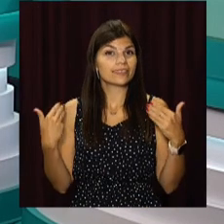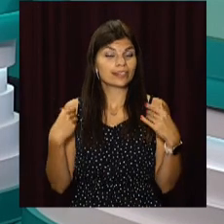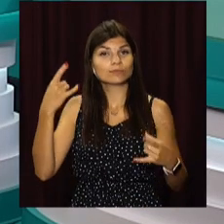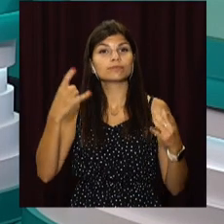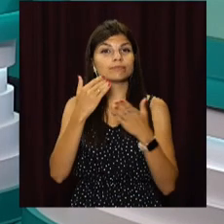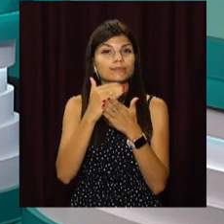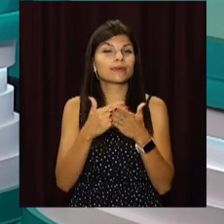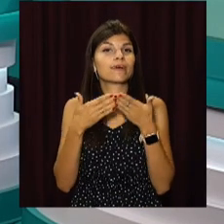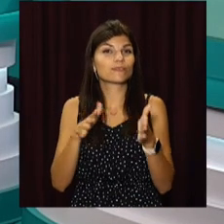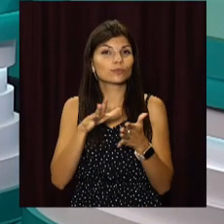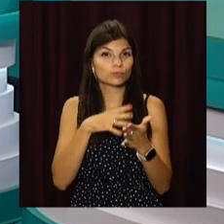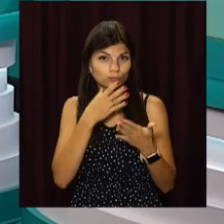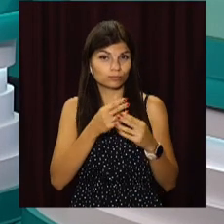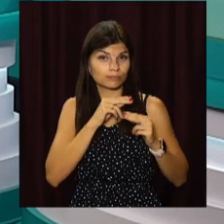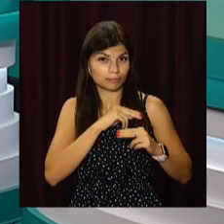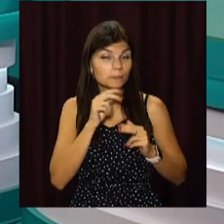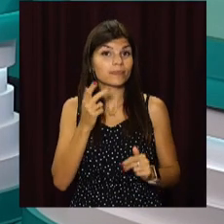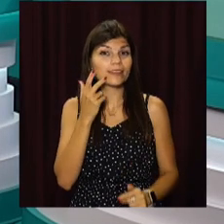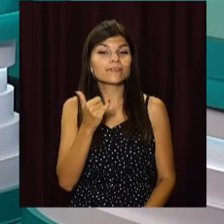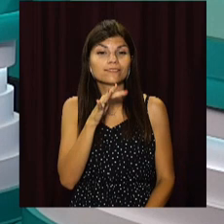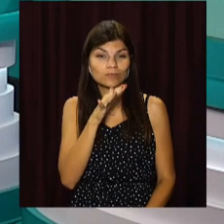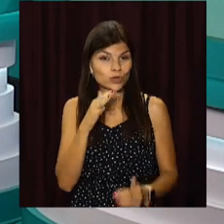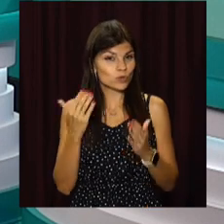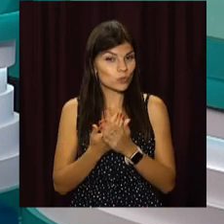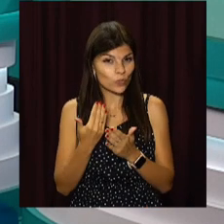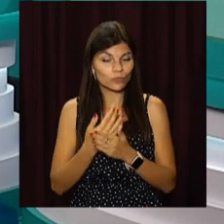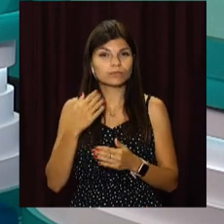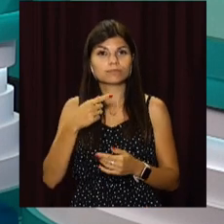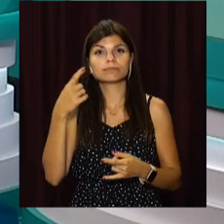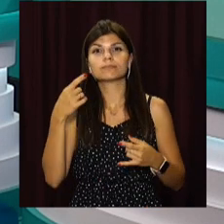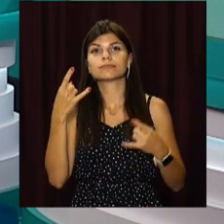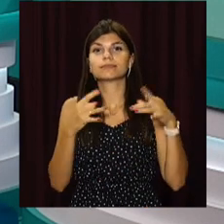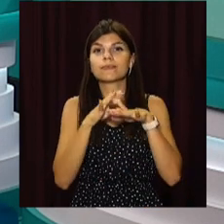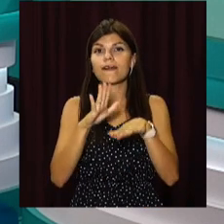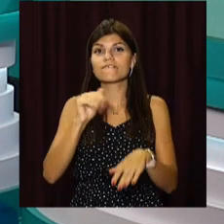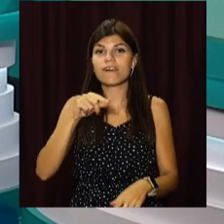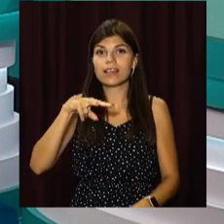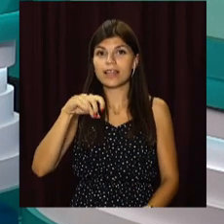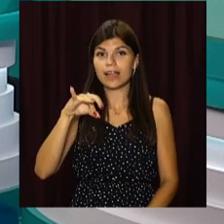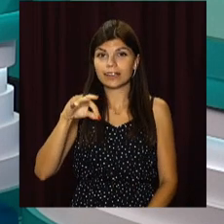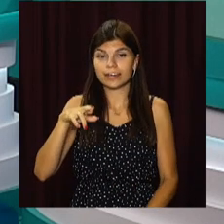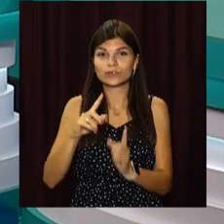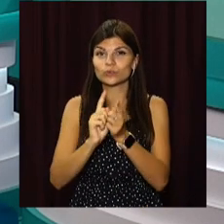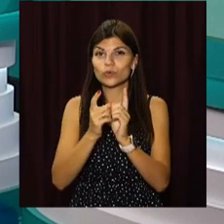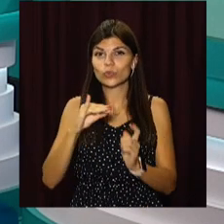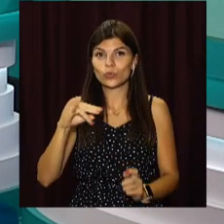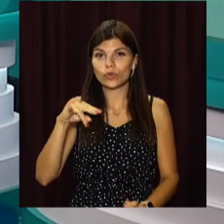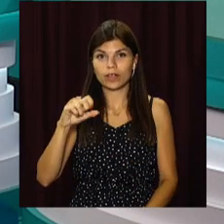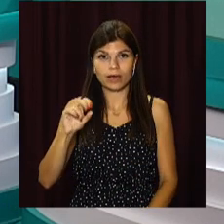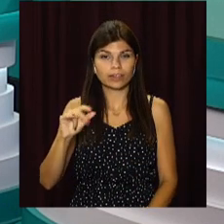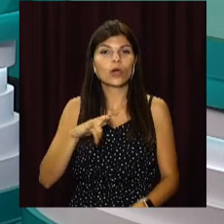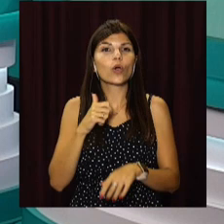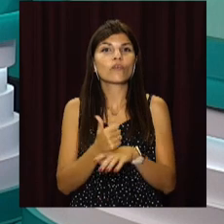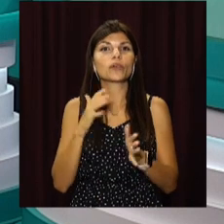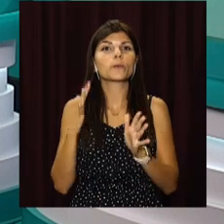Вітаю! Відкритий продовжує свою роботу і, як завжди, о цій порі новини. Для вас працюють Валерія Майна та сурдоперекладачка Юліана Пуговкіна.